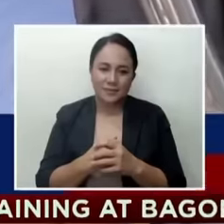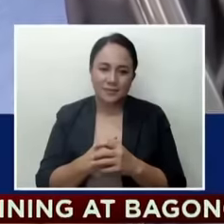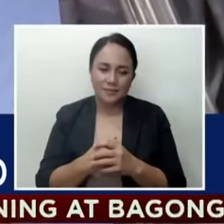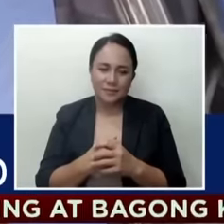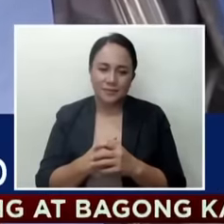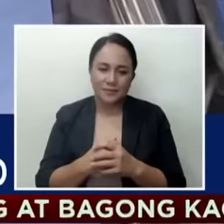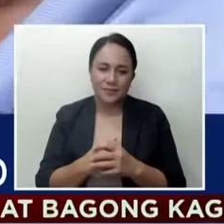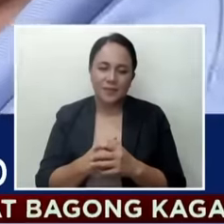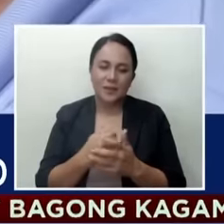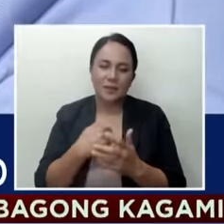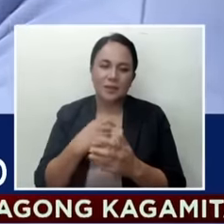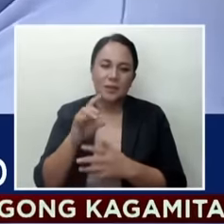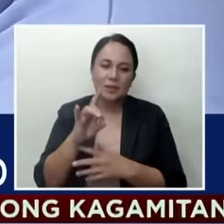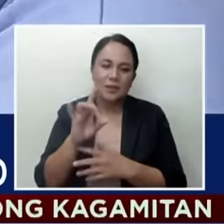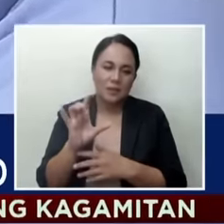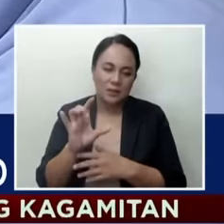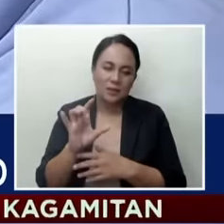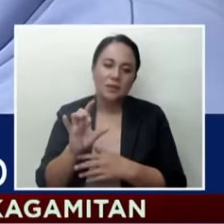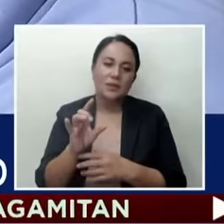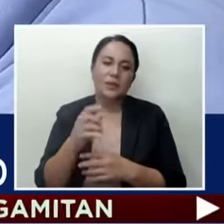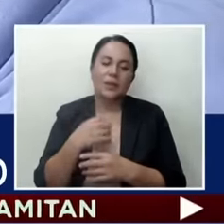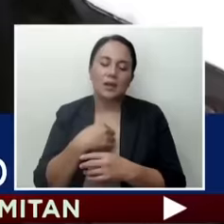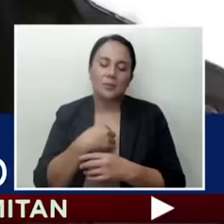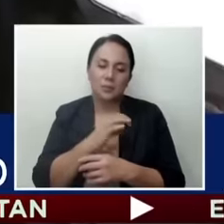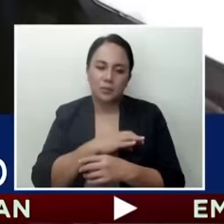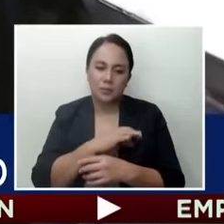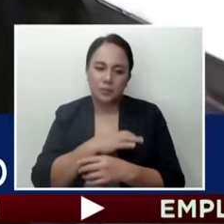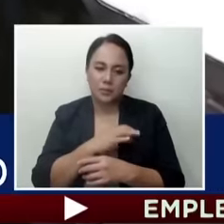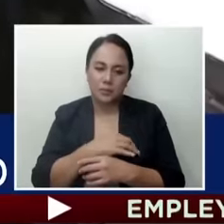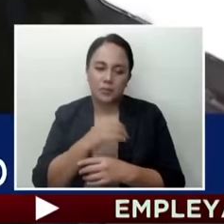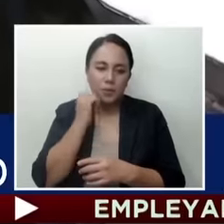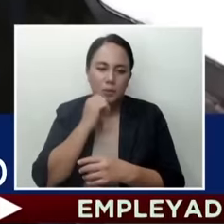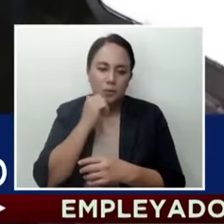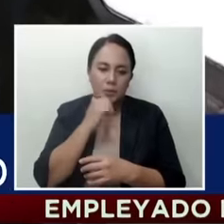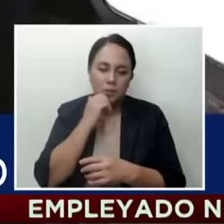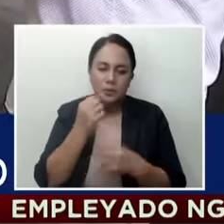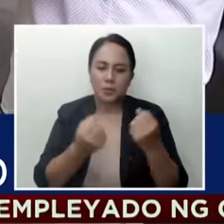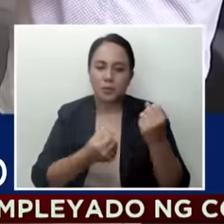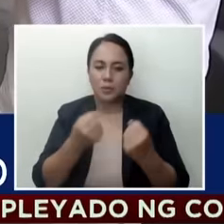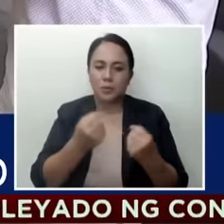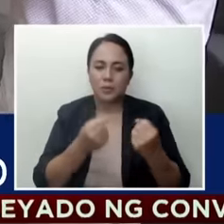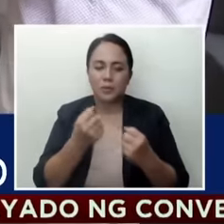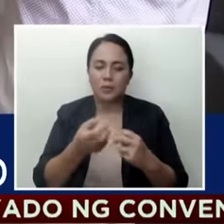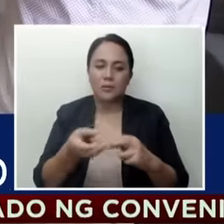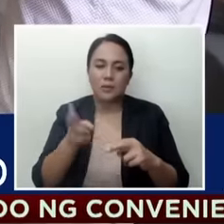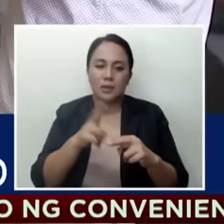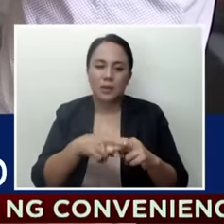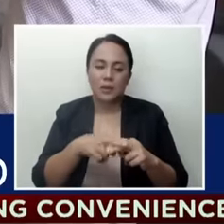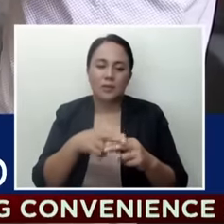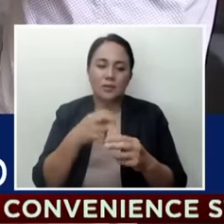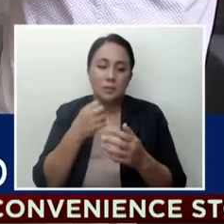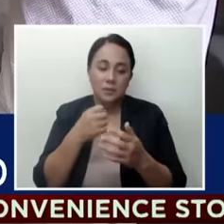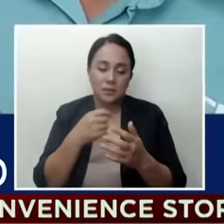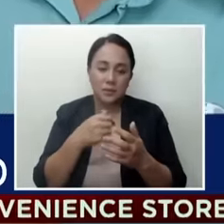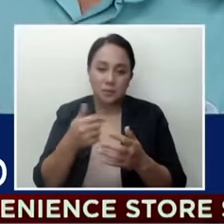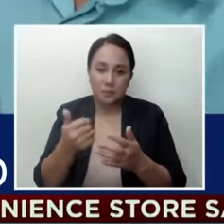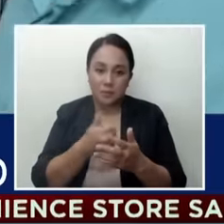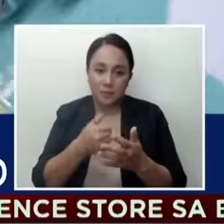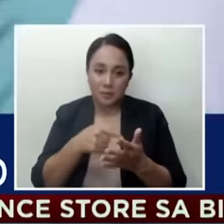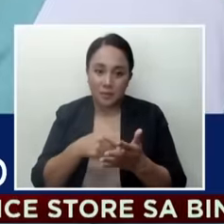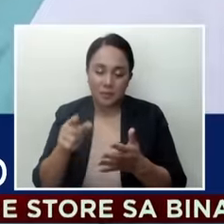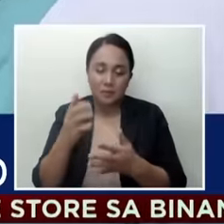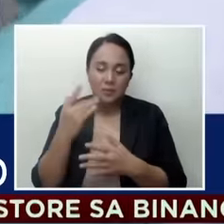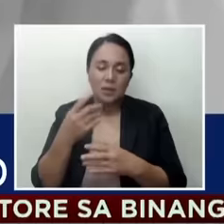Lumaki na sa 800 pesos ang kita ni Julio sa arawang pasada dahil sa pagtaas ng pasahe. Madadagdagan pa ang kanyang income dahil